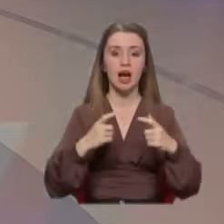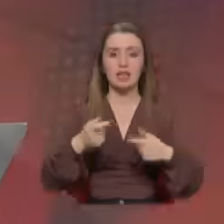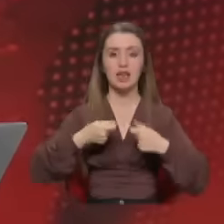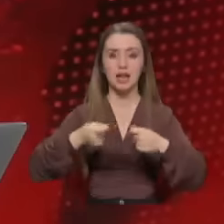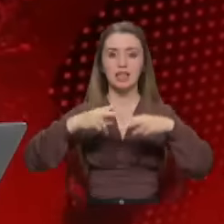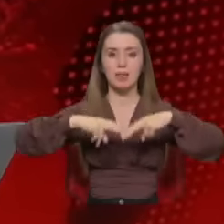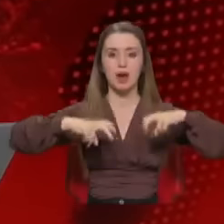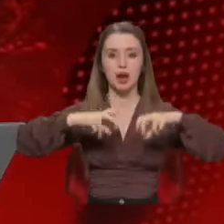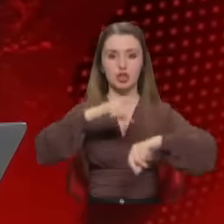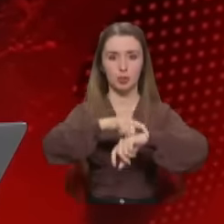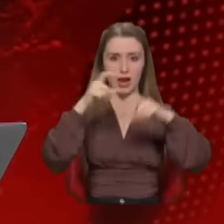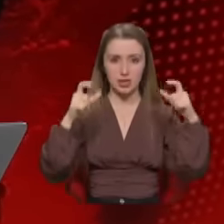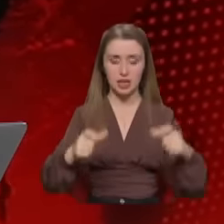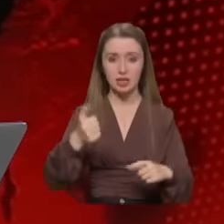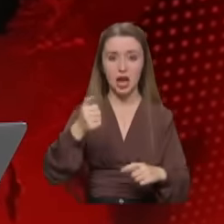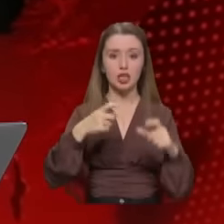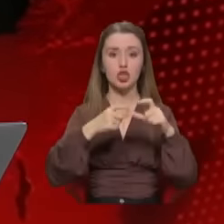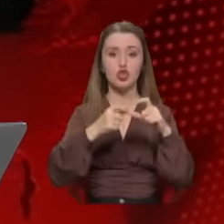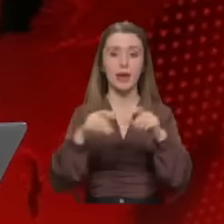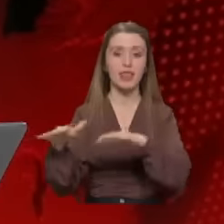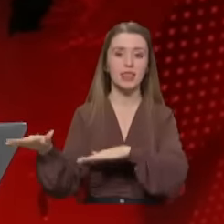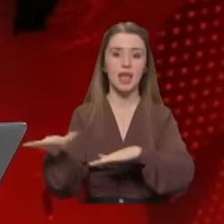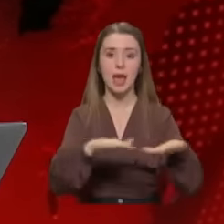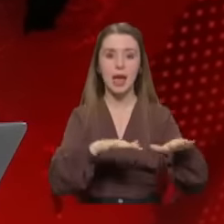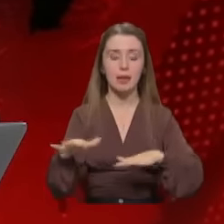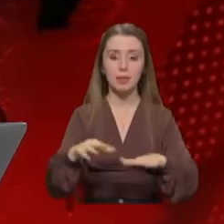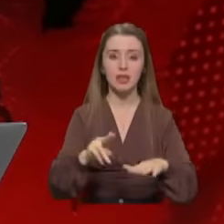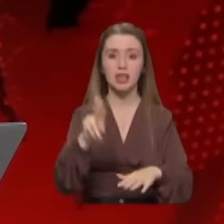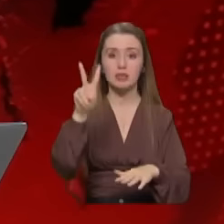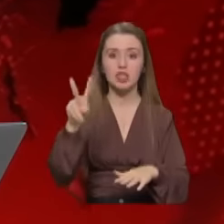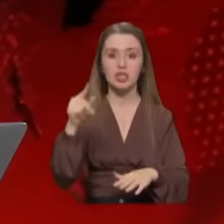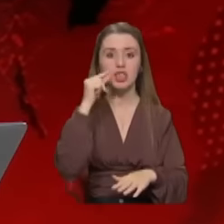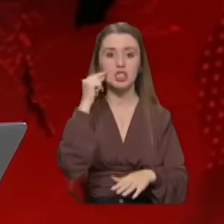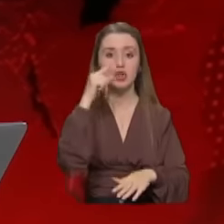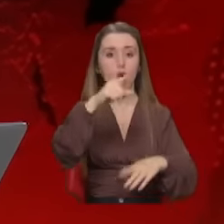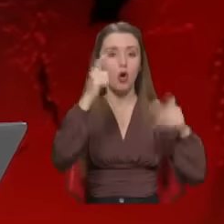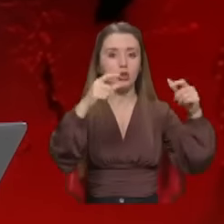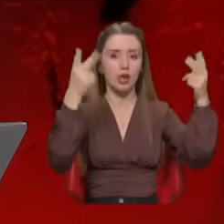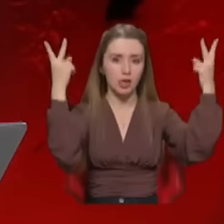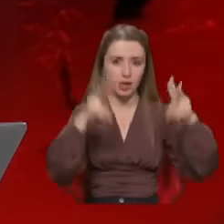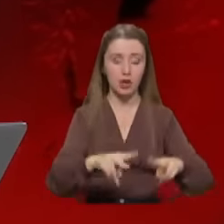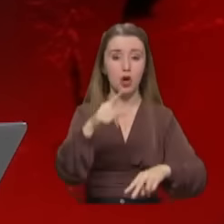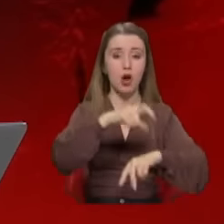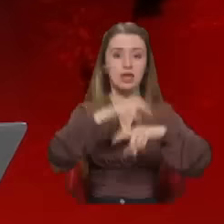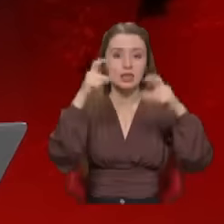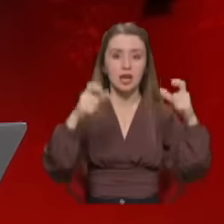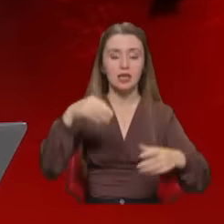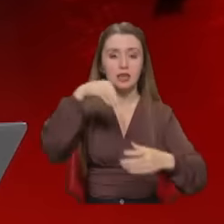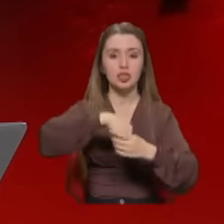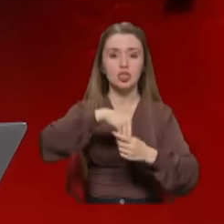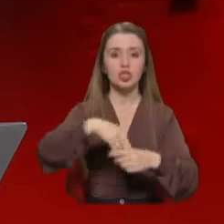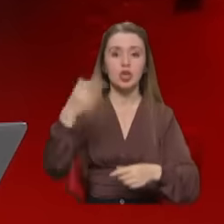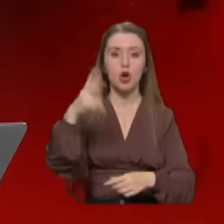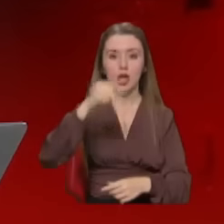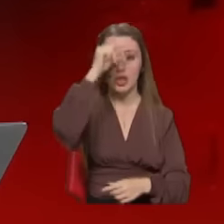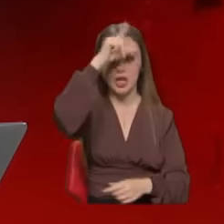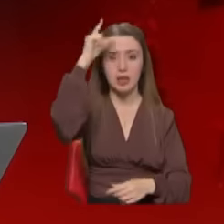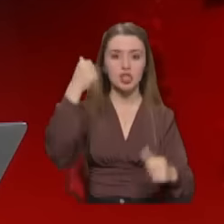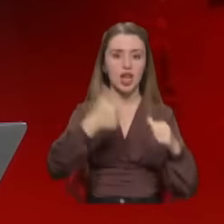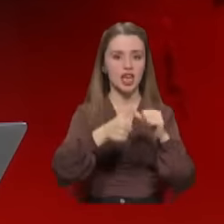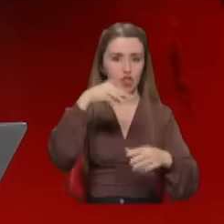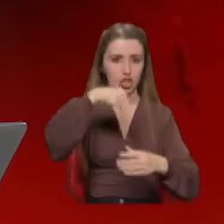ve Araştırma Hastanesi 6 Şubat depreminde 72 kişiye mezar oldu. O hastanede yaşamını yitiren hemşire eşi